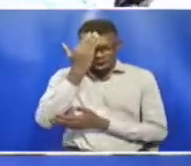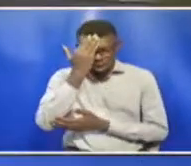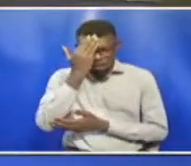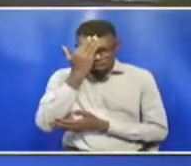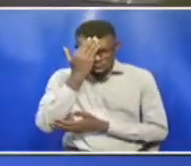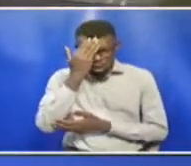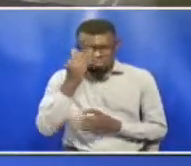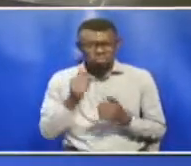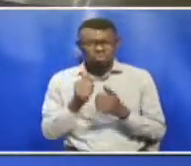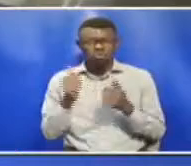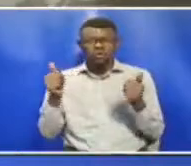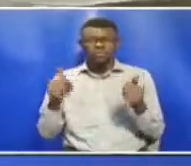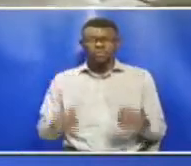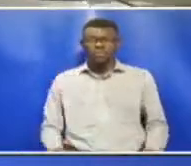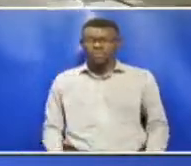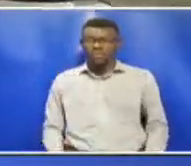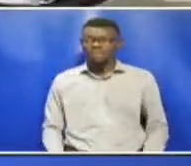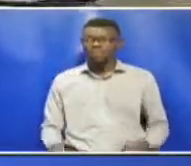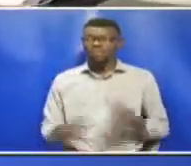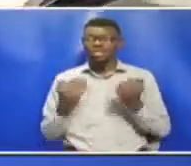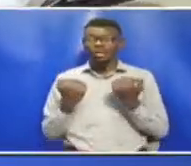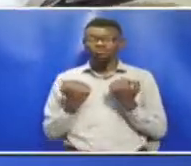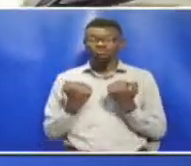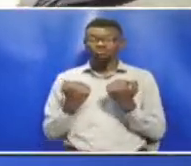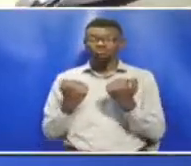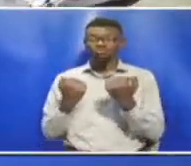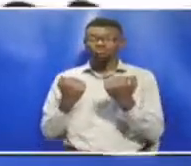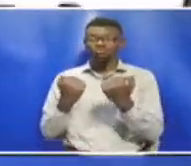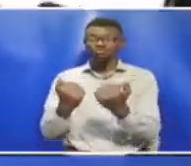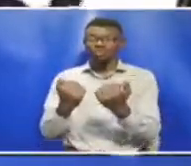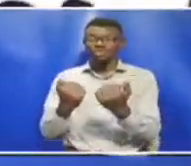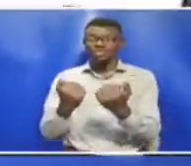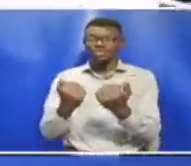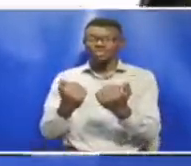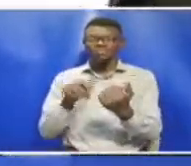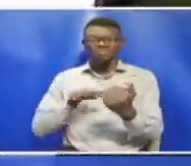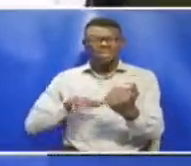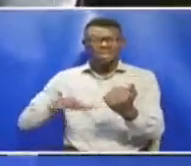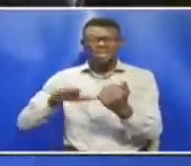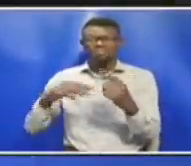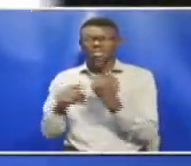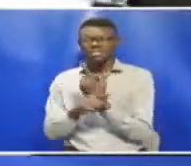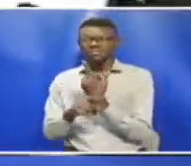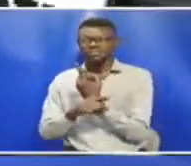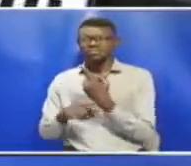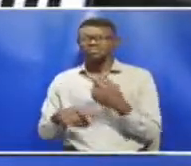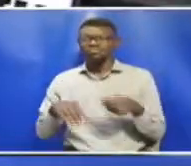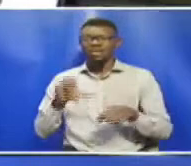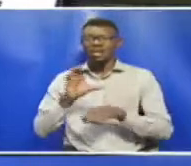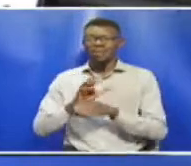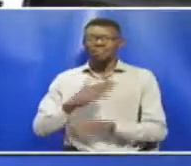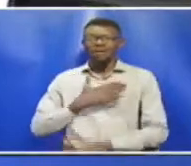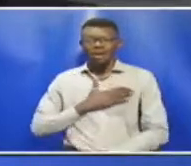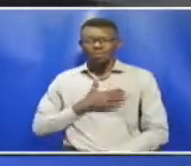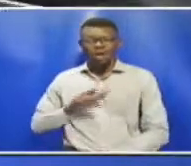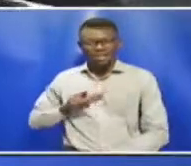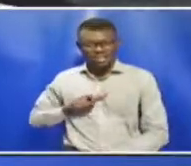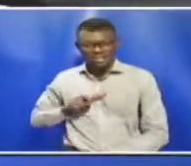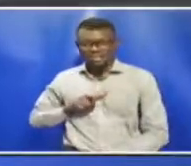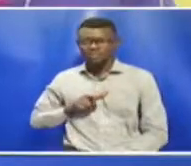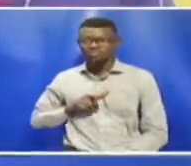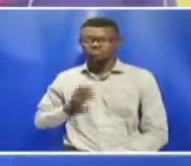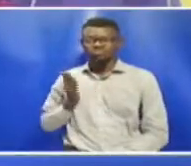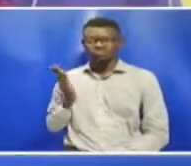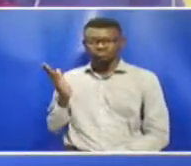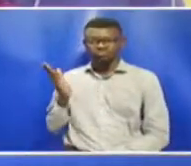mnyenyekevu. Kisha msafara ukafululiza na kutua katika maeneo mbalimbali kama kanisa la Our Lady of Mount Carmel huko